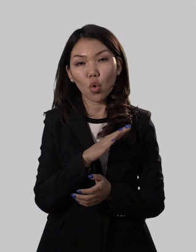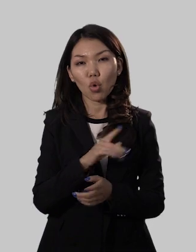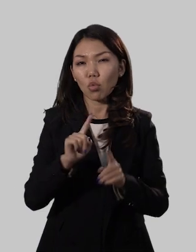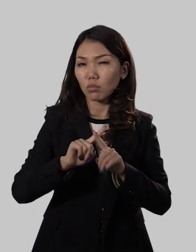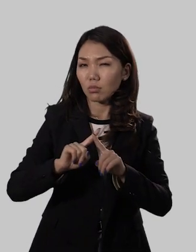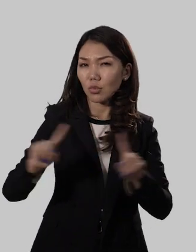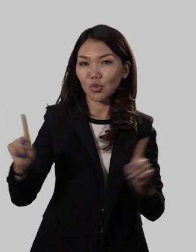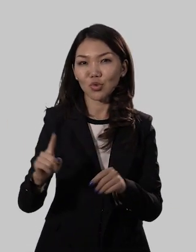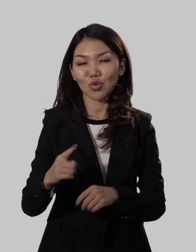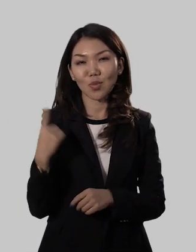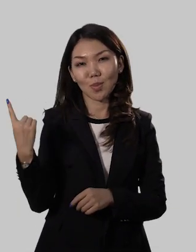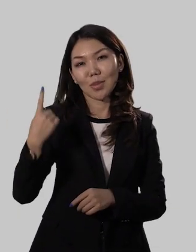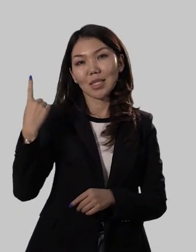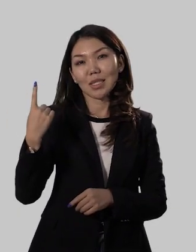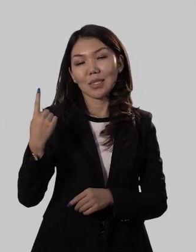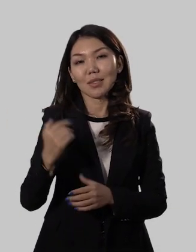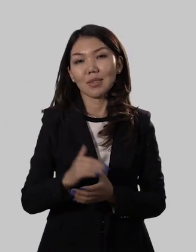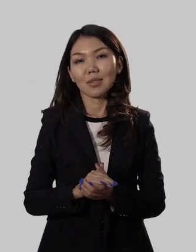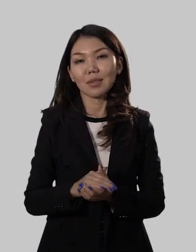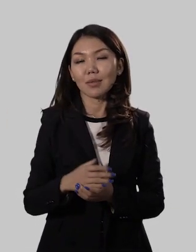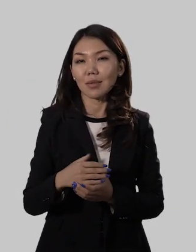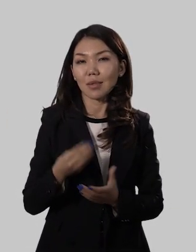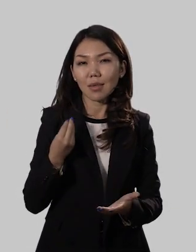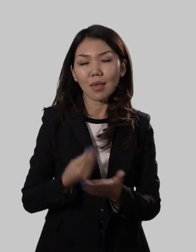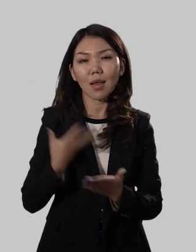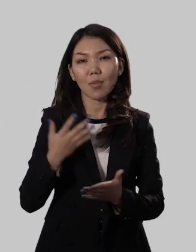көлү өзүнчө бир керемет.